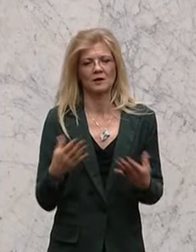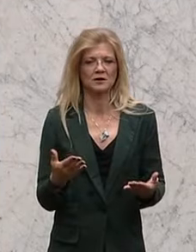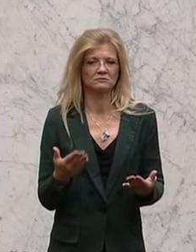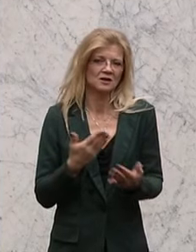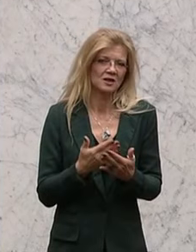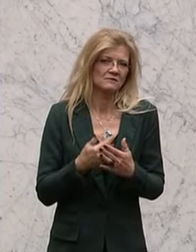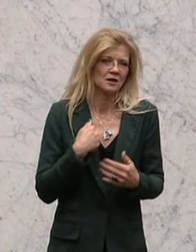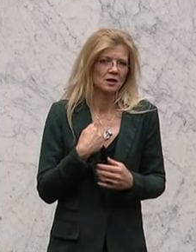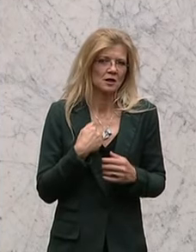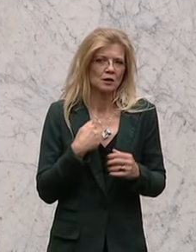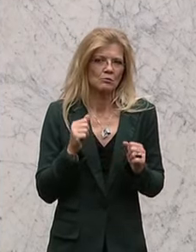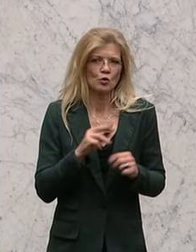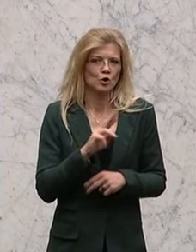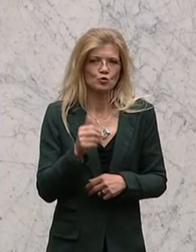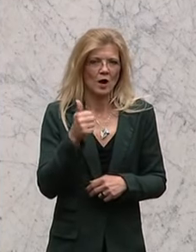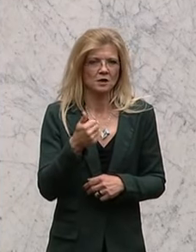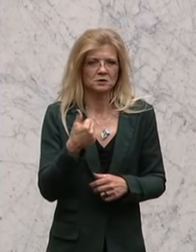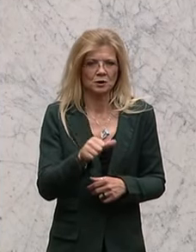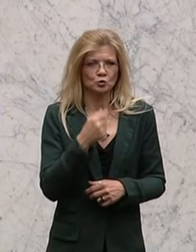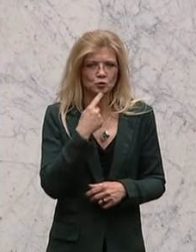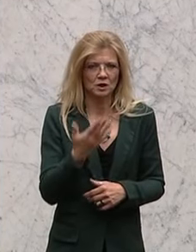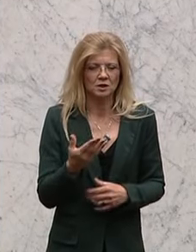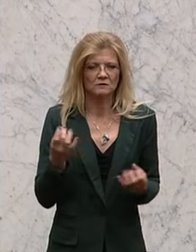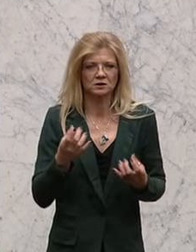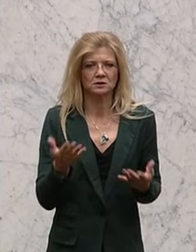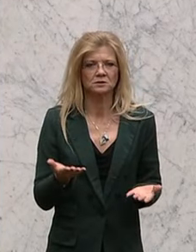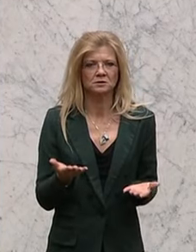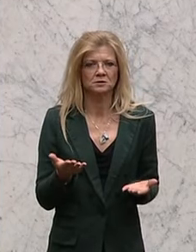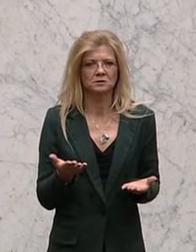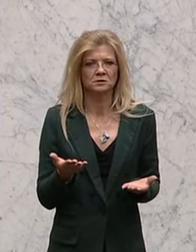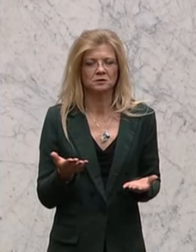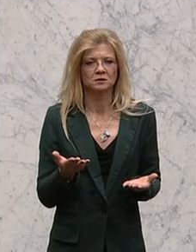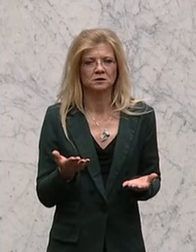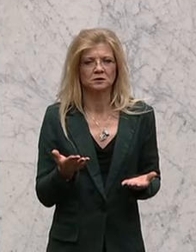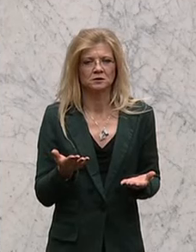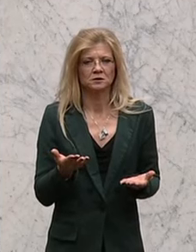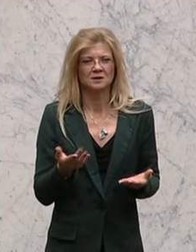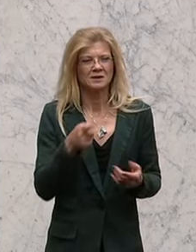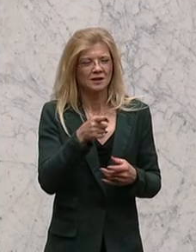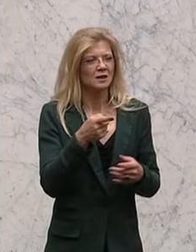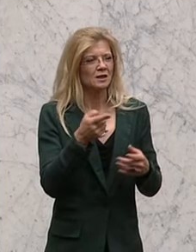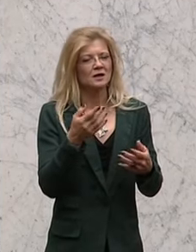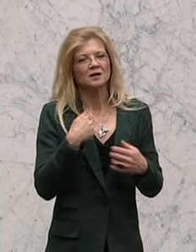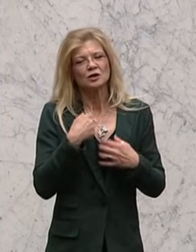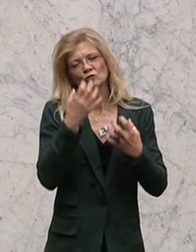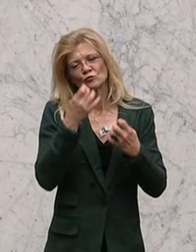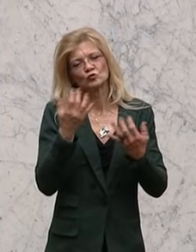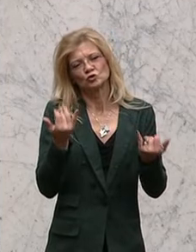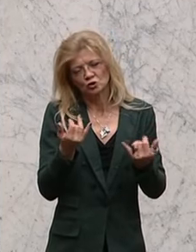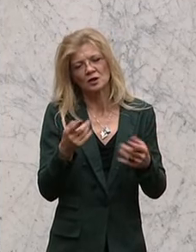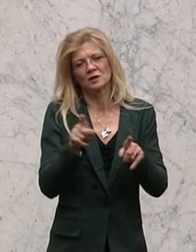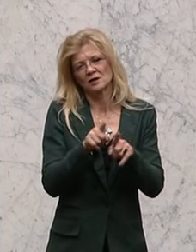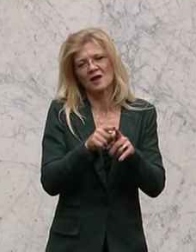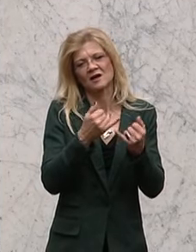eines sagen, ich wünsche ihm, wie es im Tunnelbau heißt, Glück auf und Ihnen und uns eine